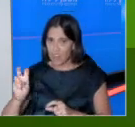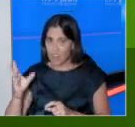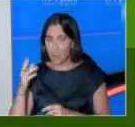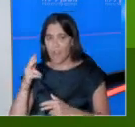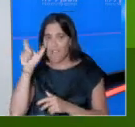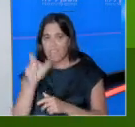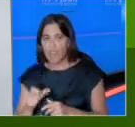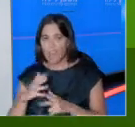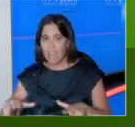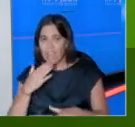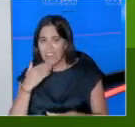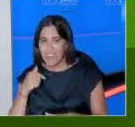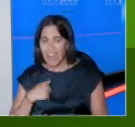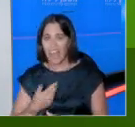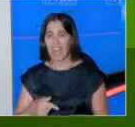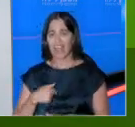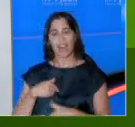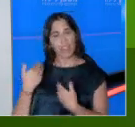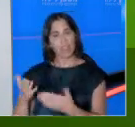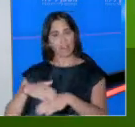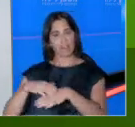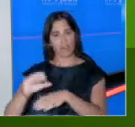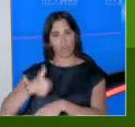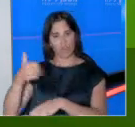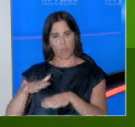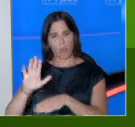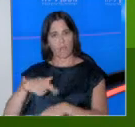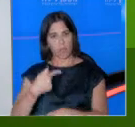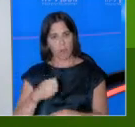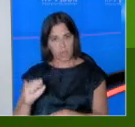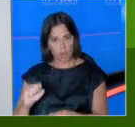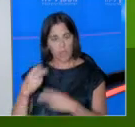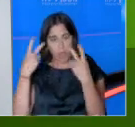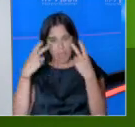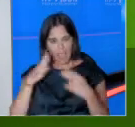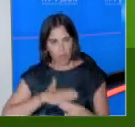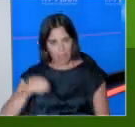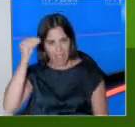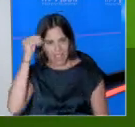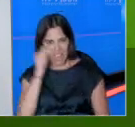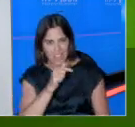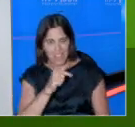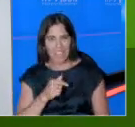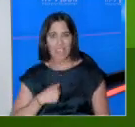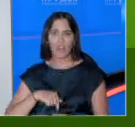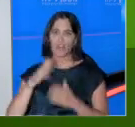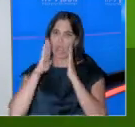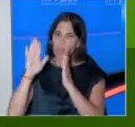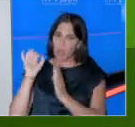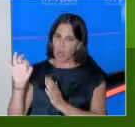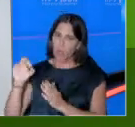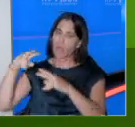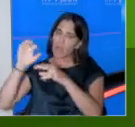ישראל, את תפקיד רשות הממשלה וגם לגדעון צער, והוא בעיקר רוצה להזכיר שהאידיאולוגיה שלו עדיין